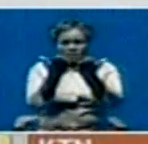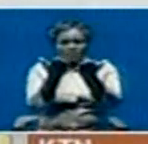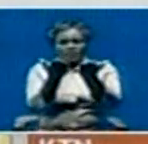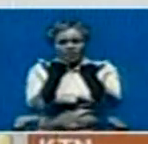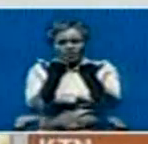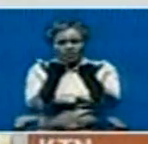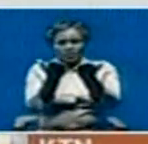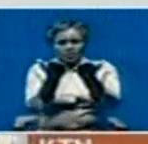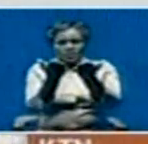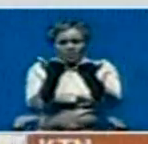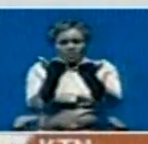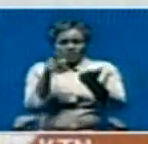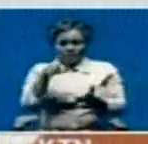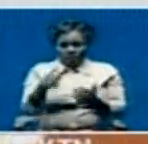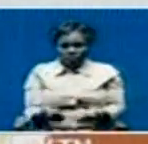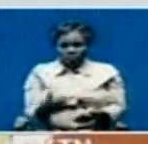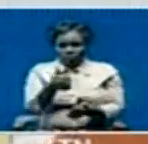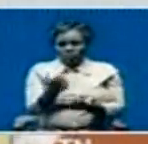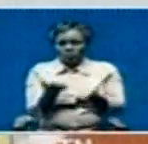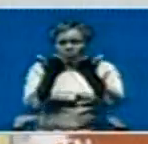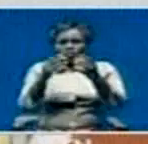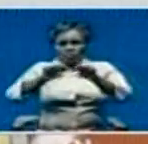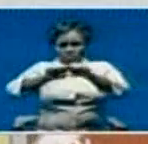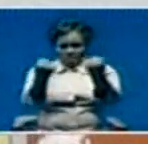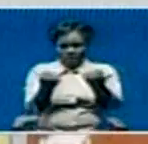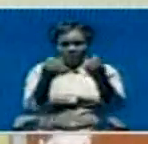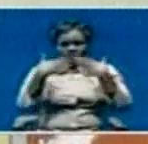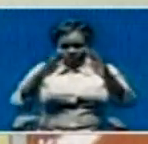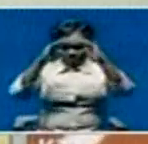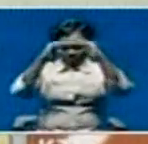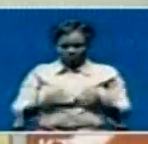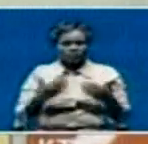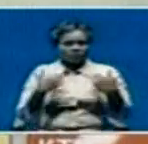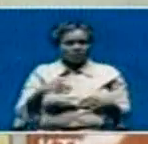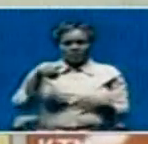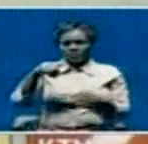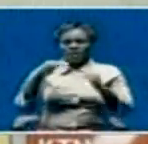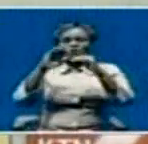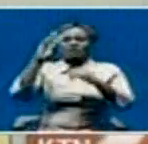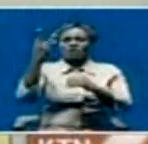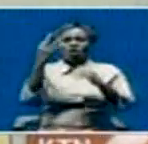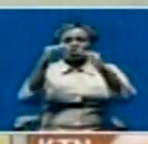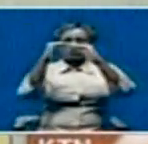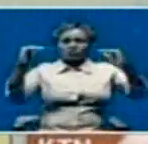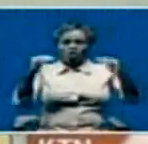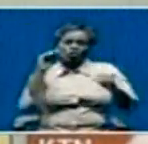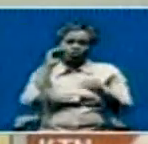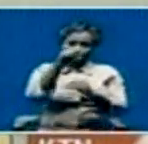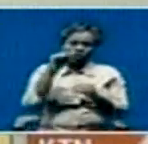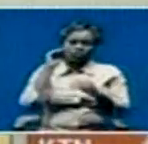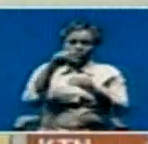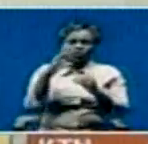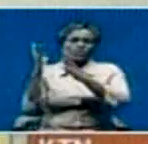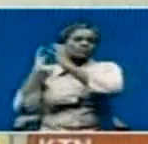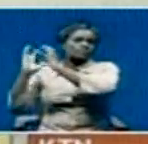hoist hio hoist imek katika tu mh iker alu gofa ya nne akak keny lif